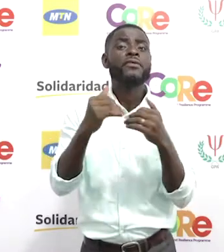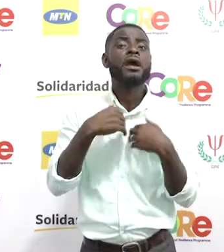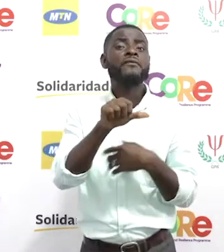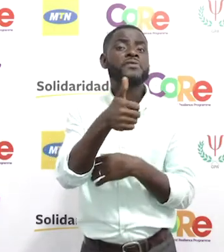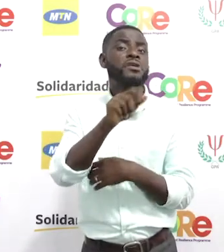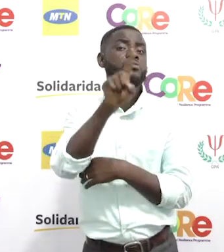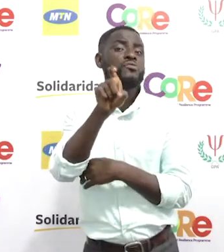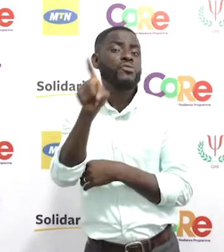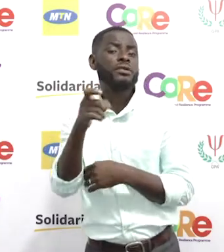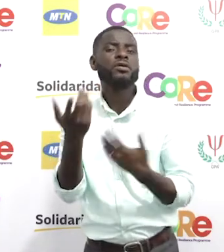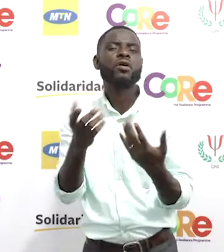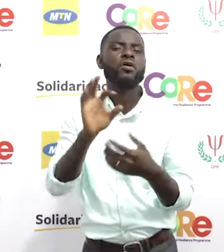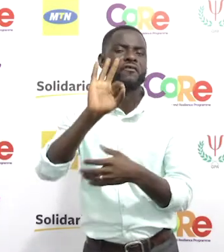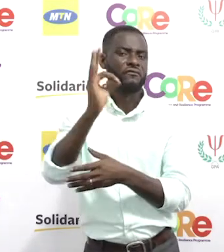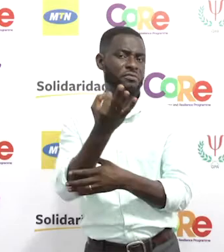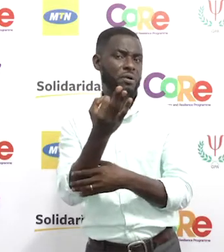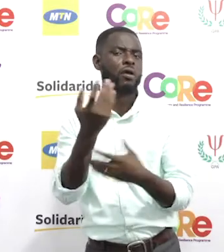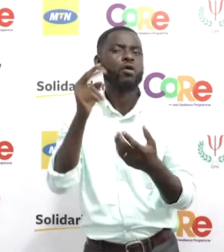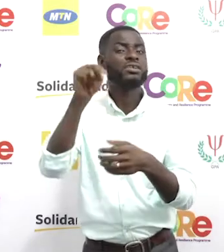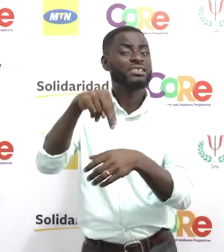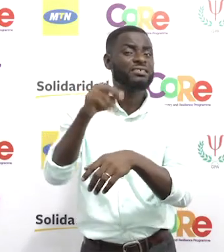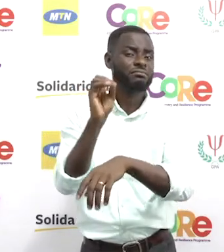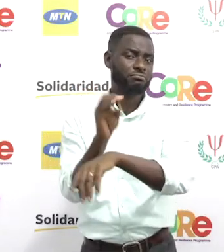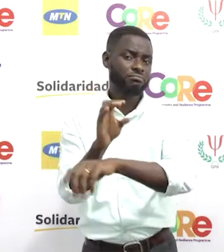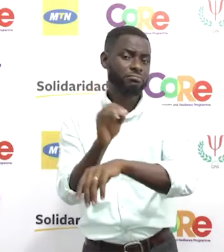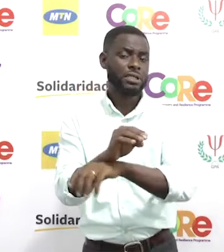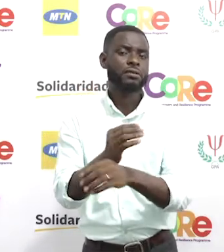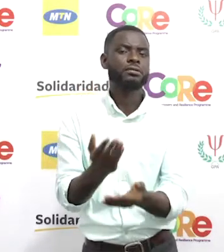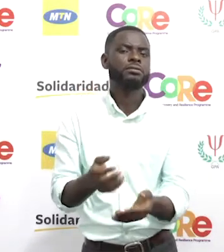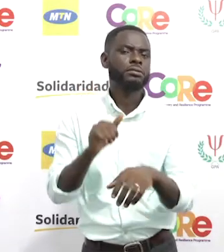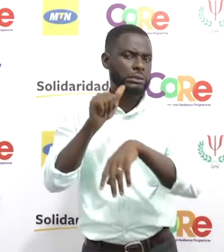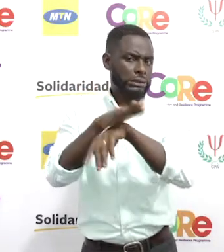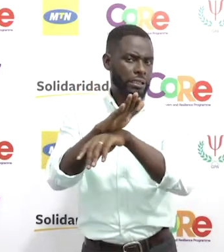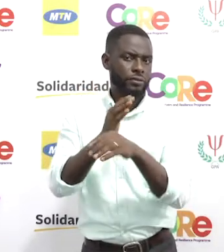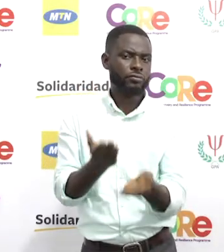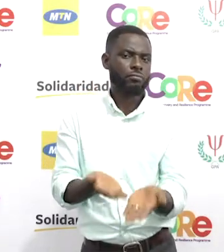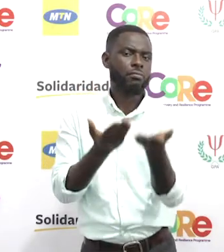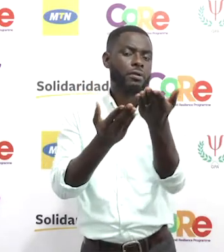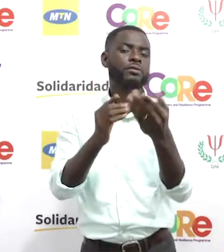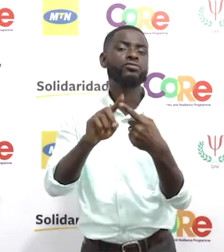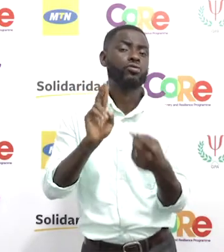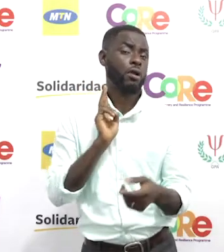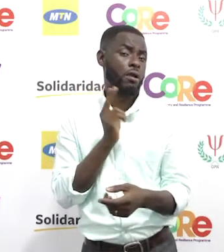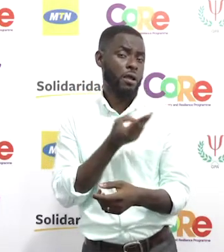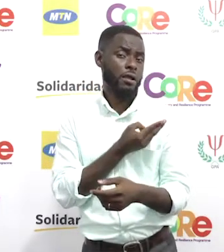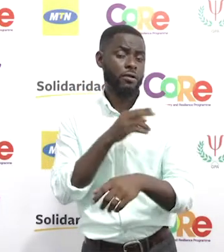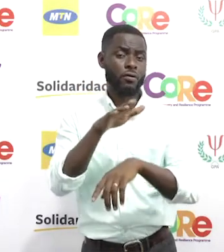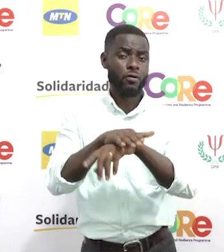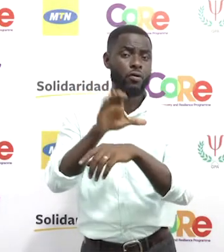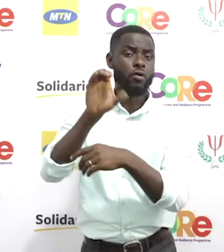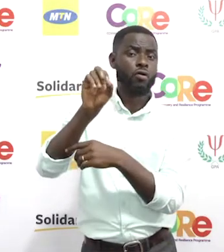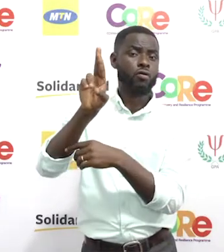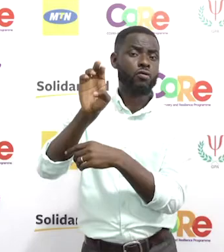bi mokuwe, lo o tawo nga awuwe. Ke oni bi mwe ahawo, ye call WhatsApp